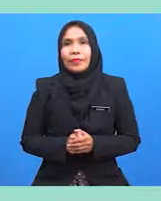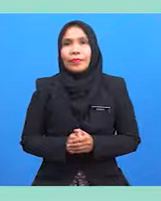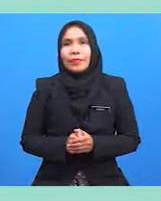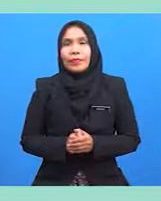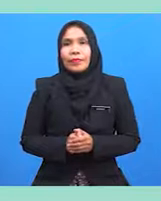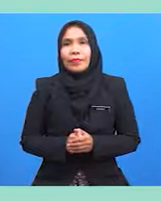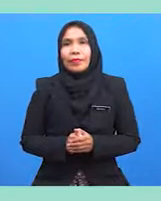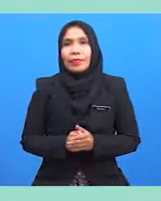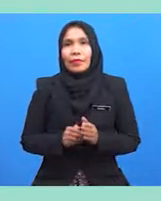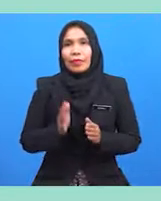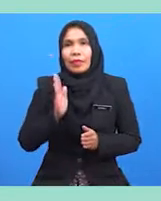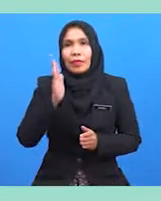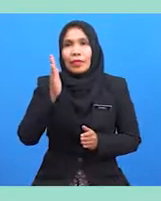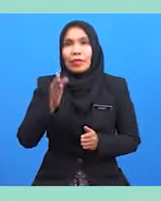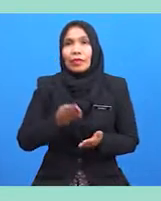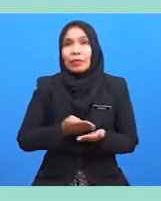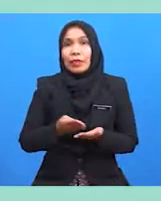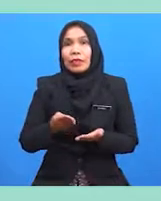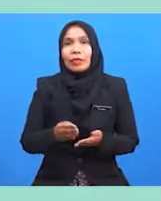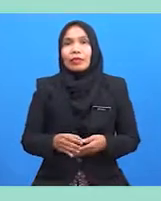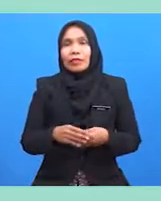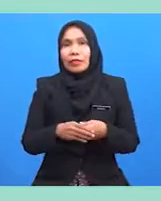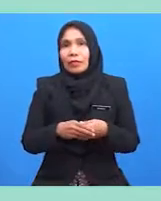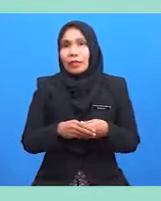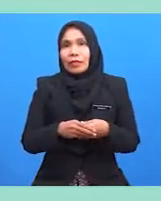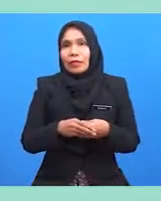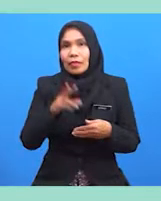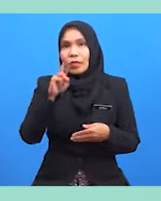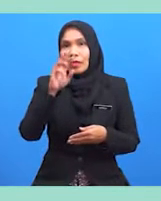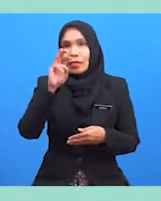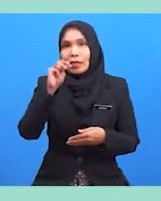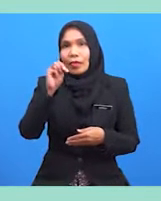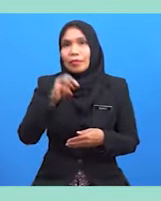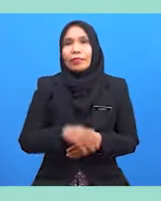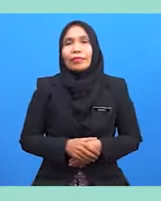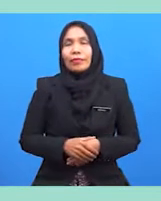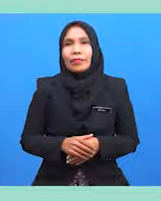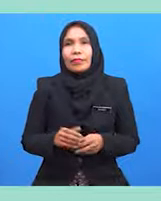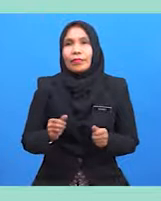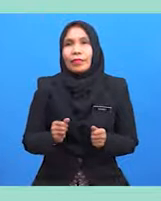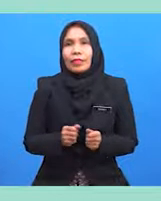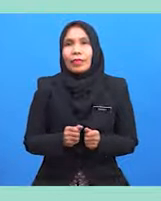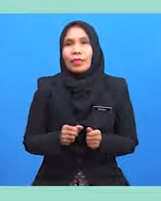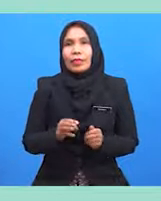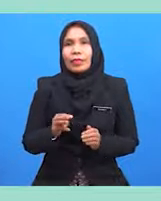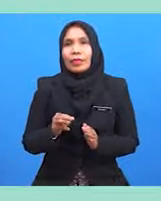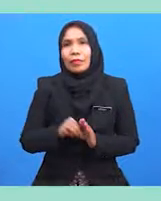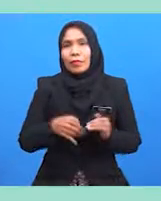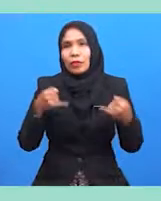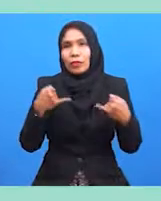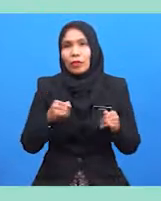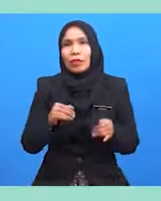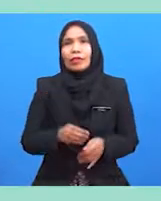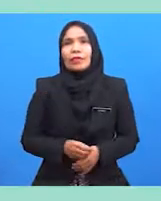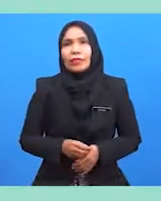apabila ringgit Malaysia adalah rendah. Kesannya, jumlah ringgit Malaysia di dalam